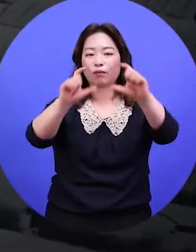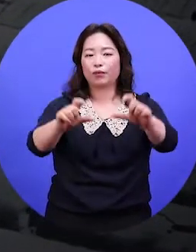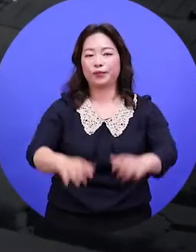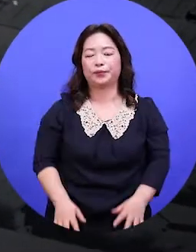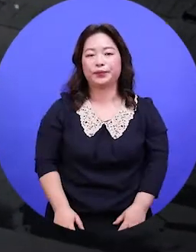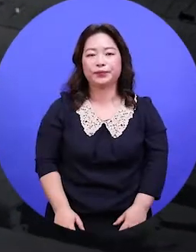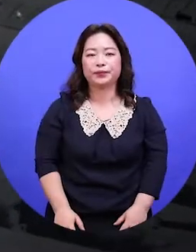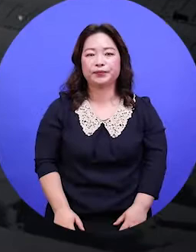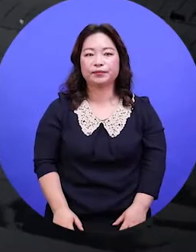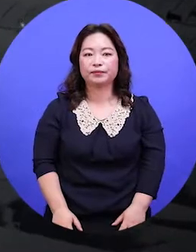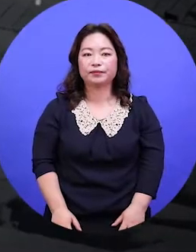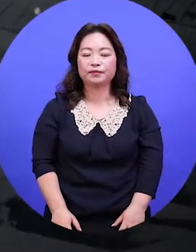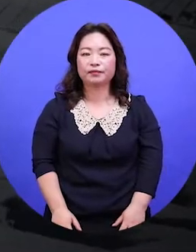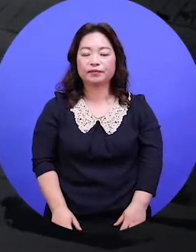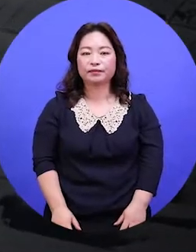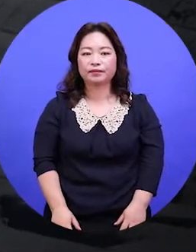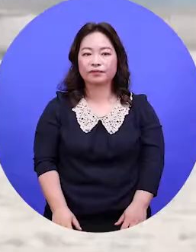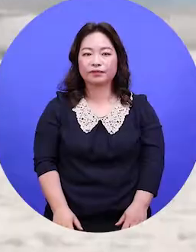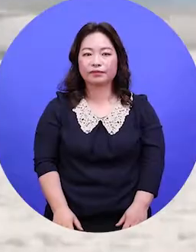대설경보를 발령하게 됩니다.